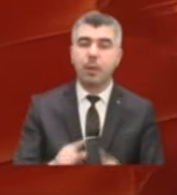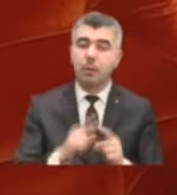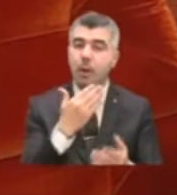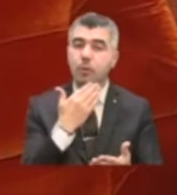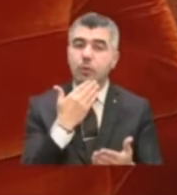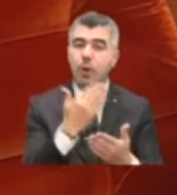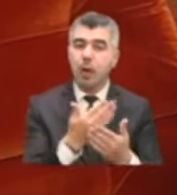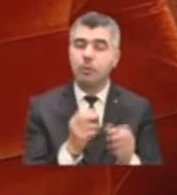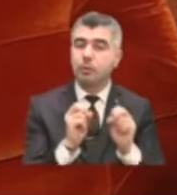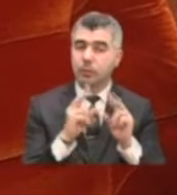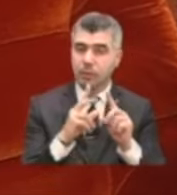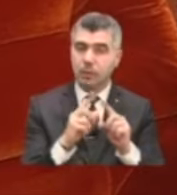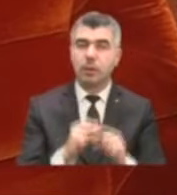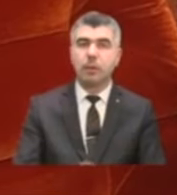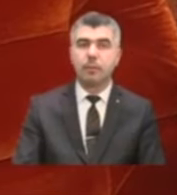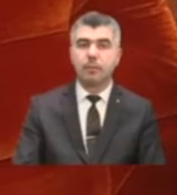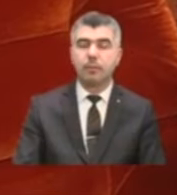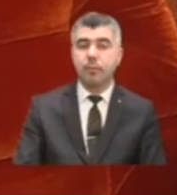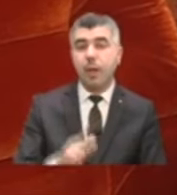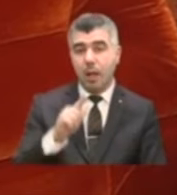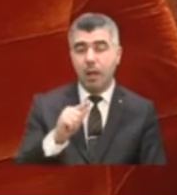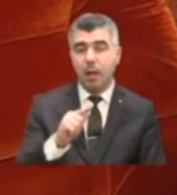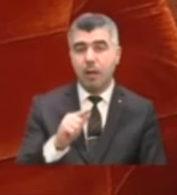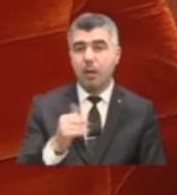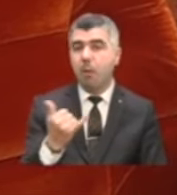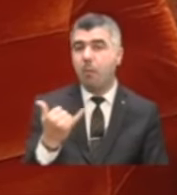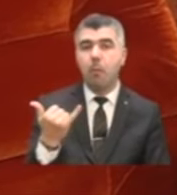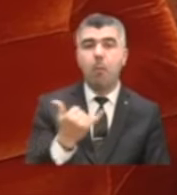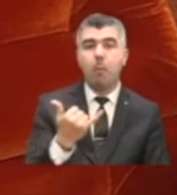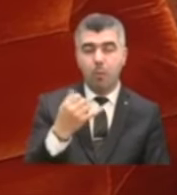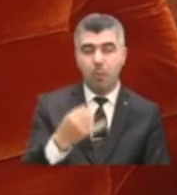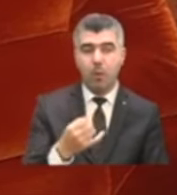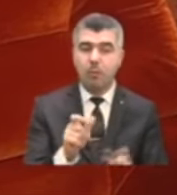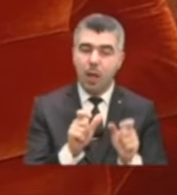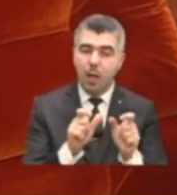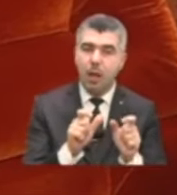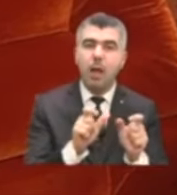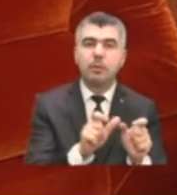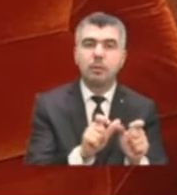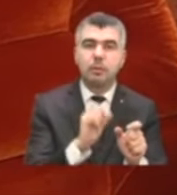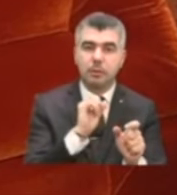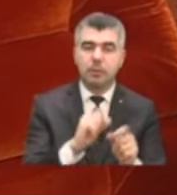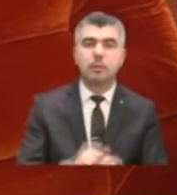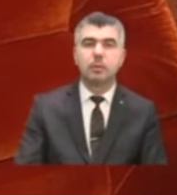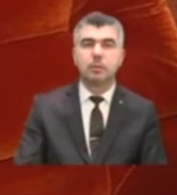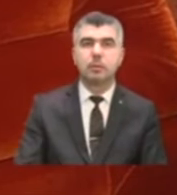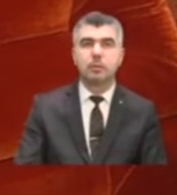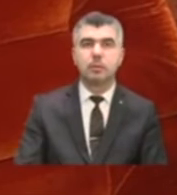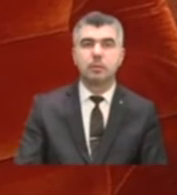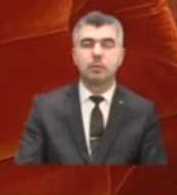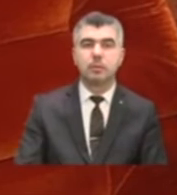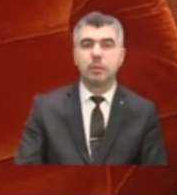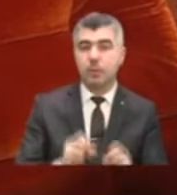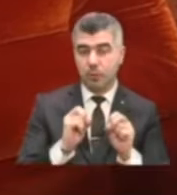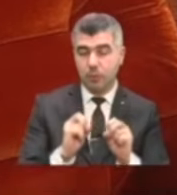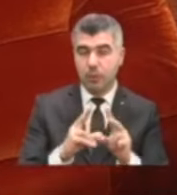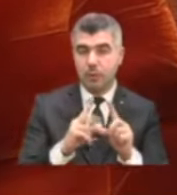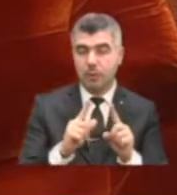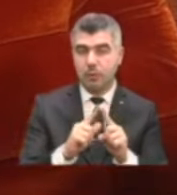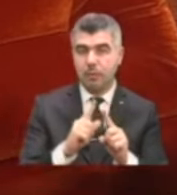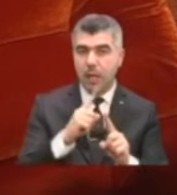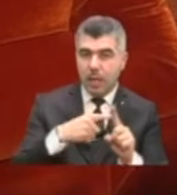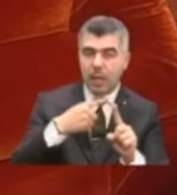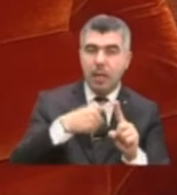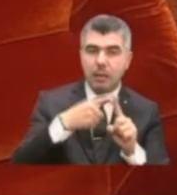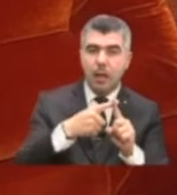بزاف لأنك شرتي لواحد المجال اللي هو مهم جدا مهن الرعاية، واللي فعلا اللي قمنا بالإضافة